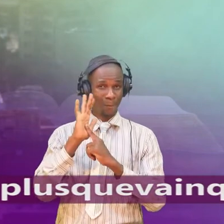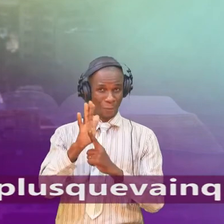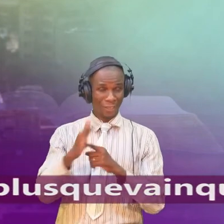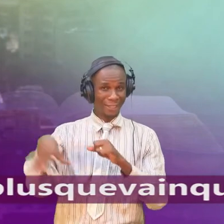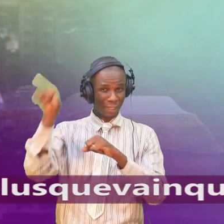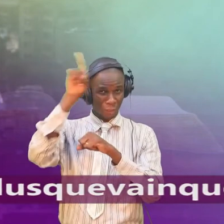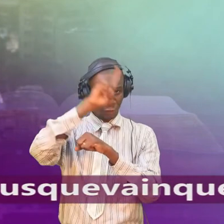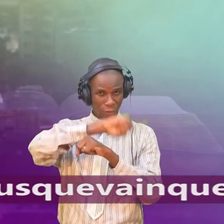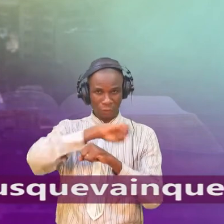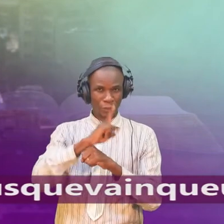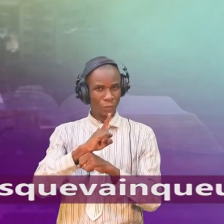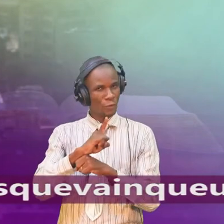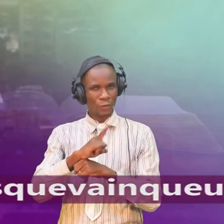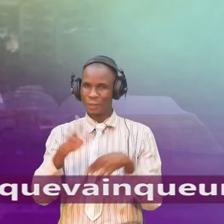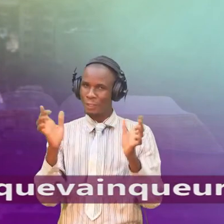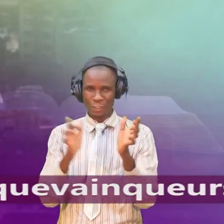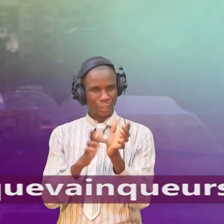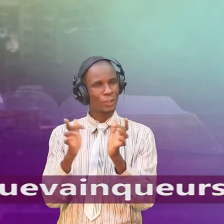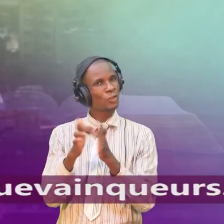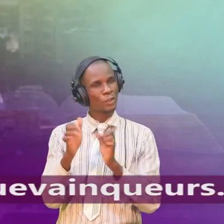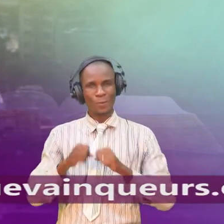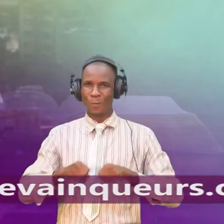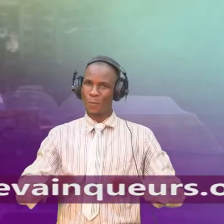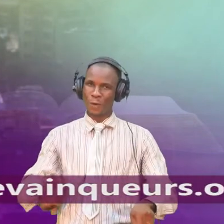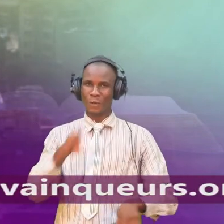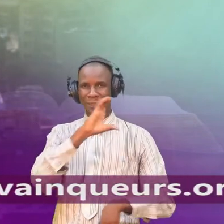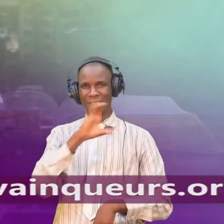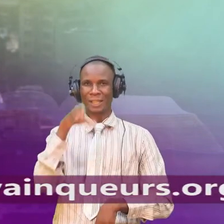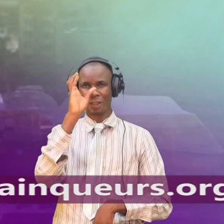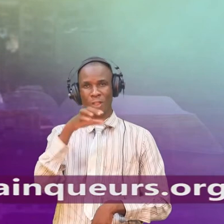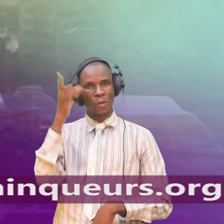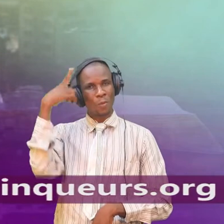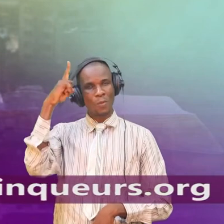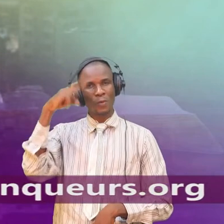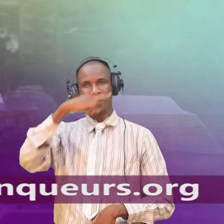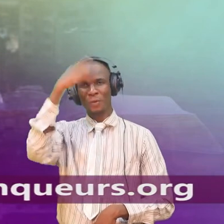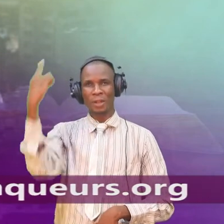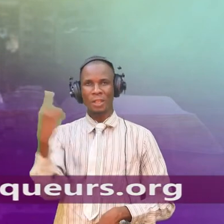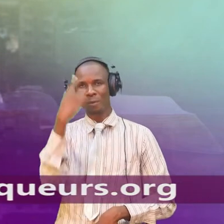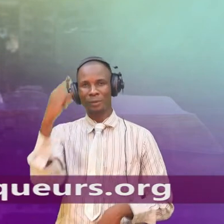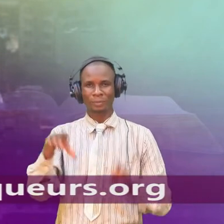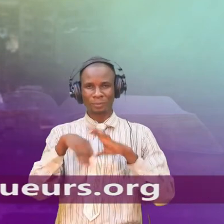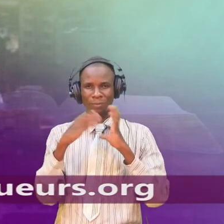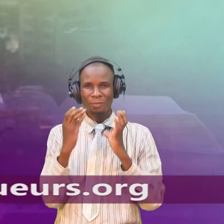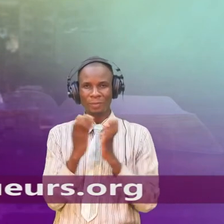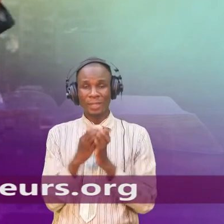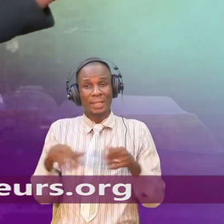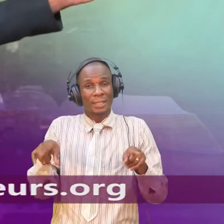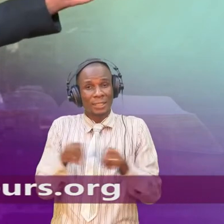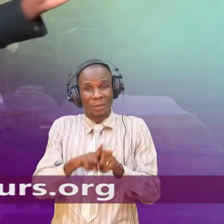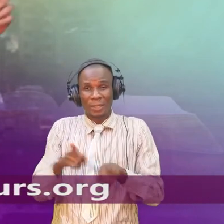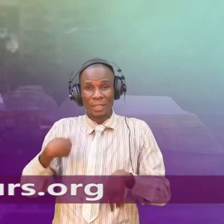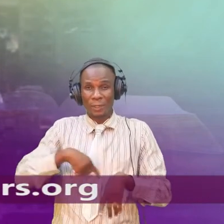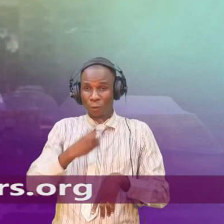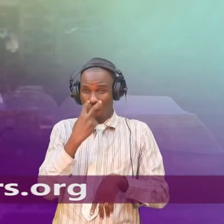wa Mungu aondoae dhambi za ulimwengu. Il faut placer notre foi en ce Jour. Ndio maana ni lazima